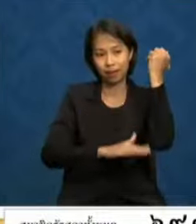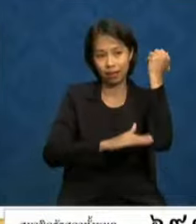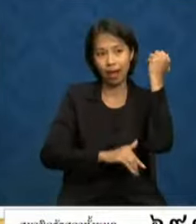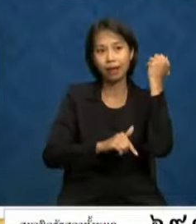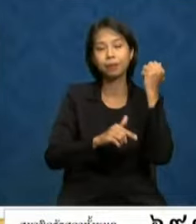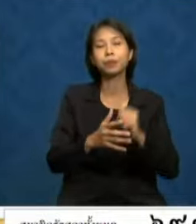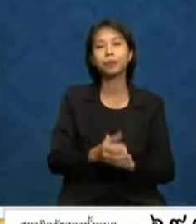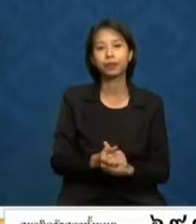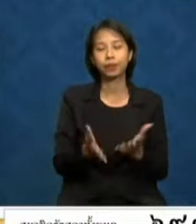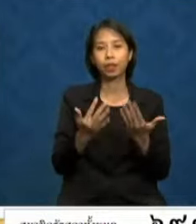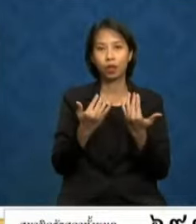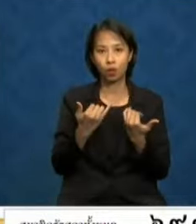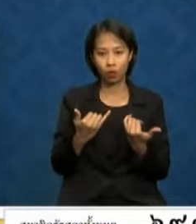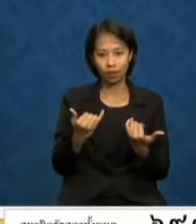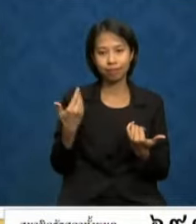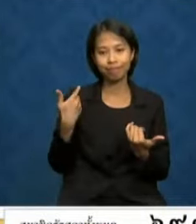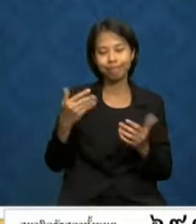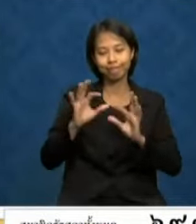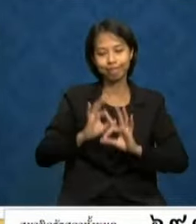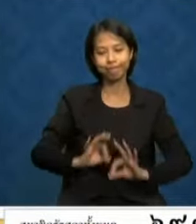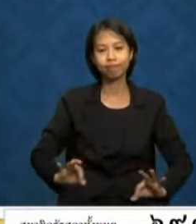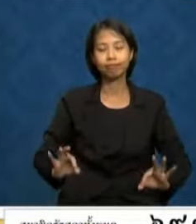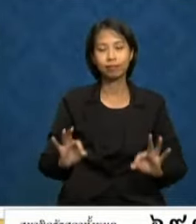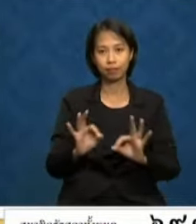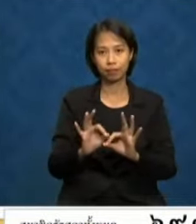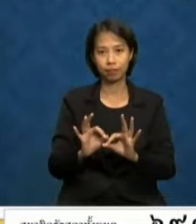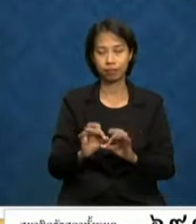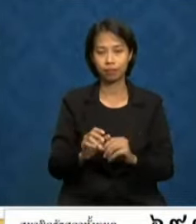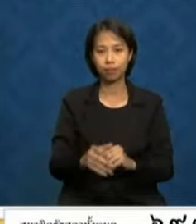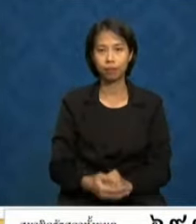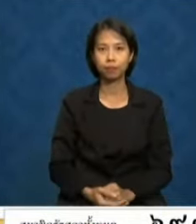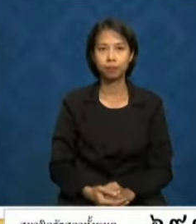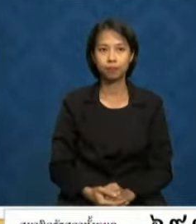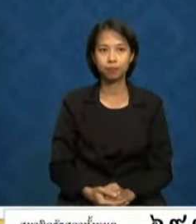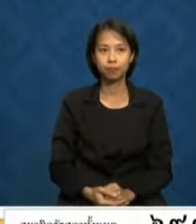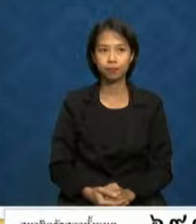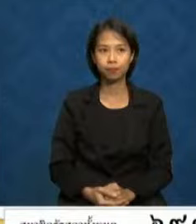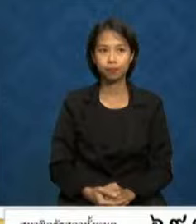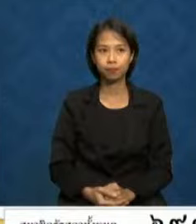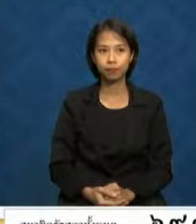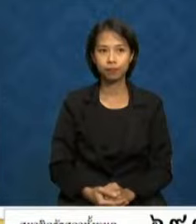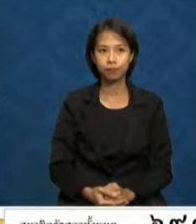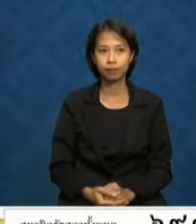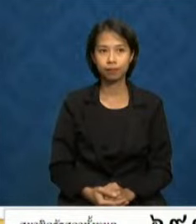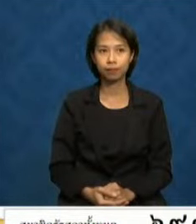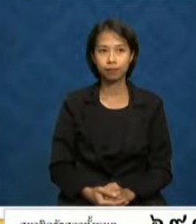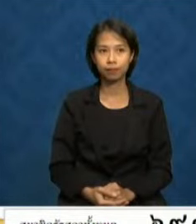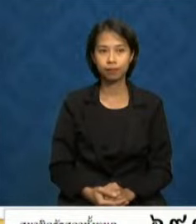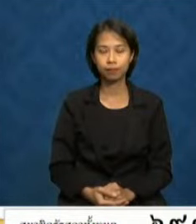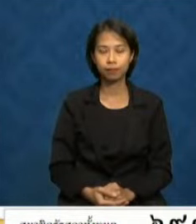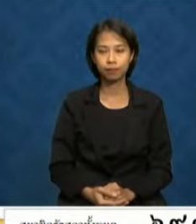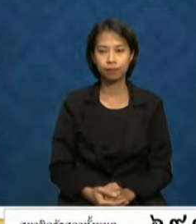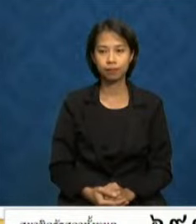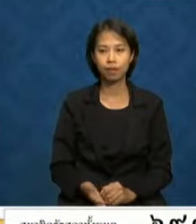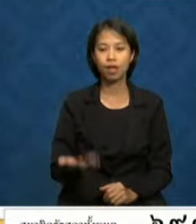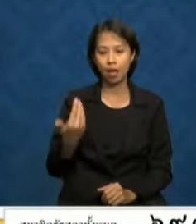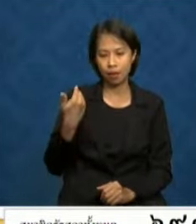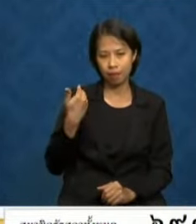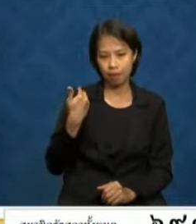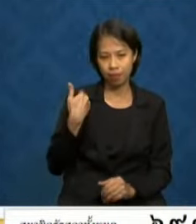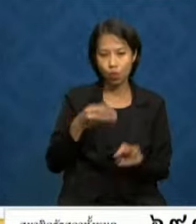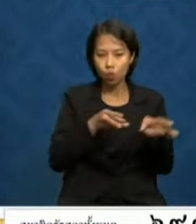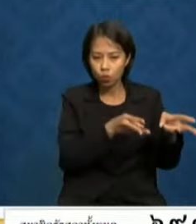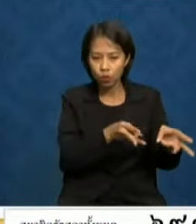เรียนว่าโดยที่มีความจำเป็นนะคะที่จะต้องมีการใช้มาตรการนะ